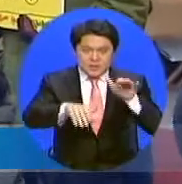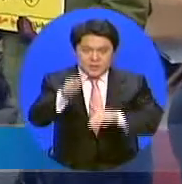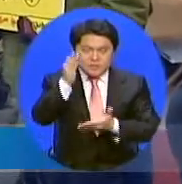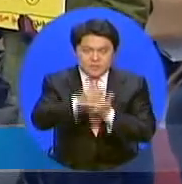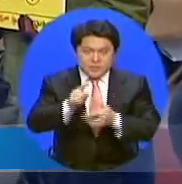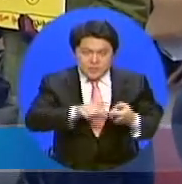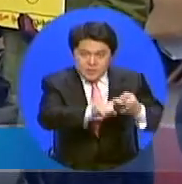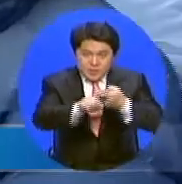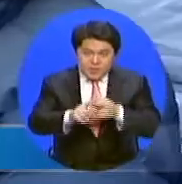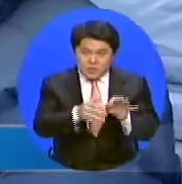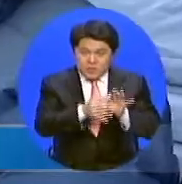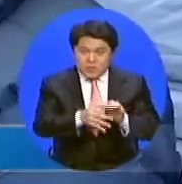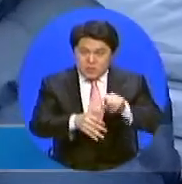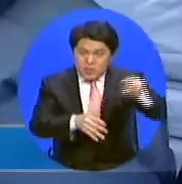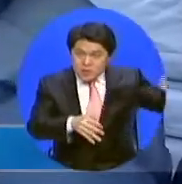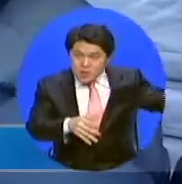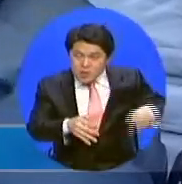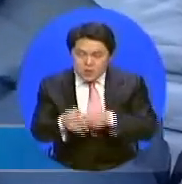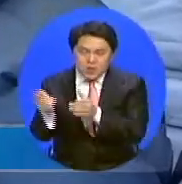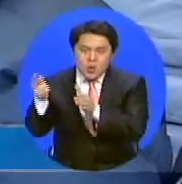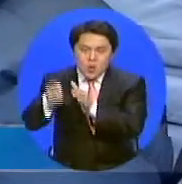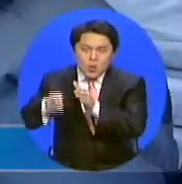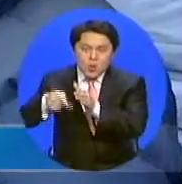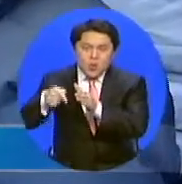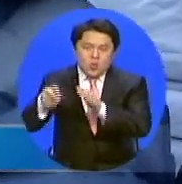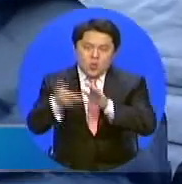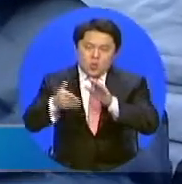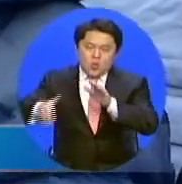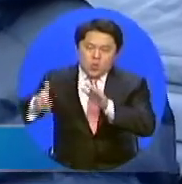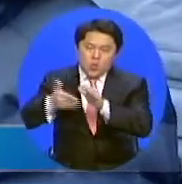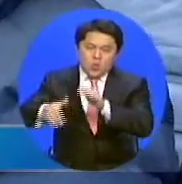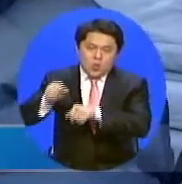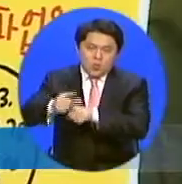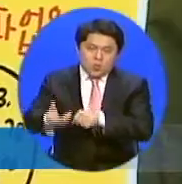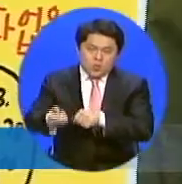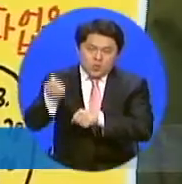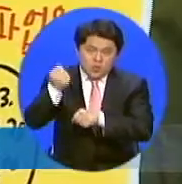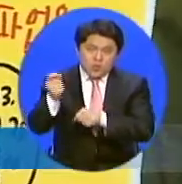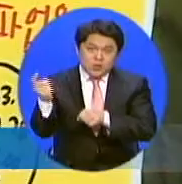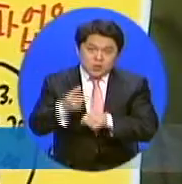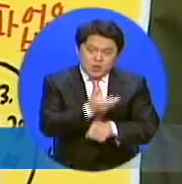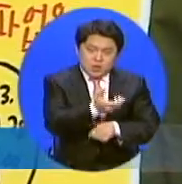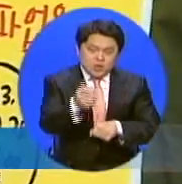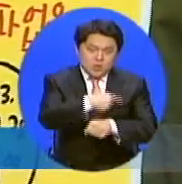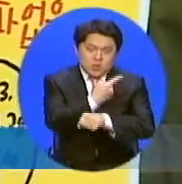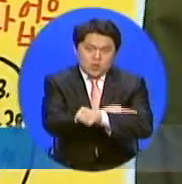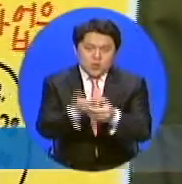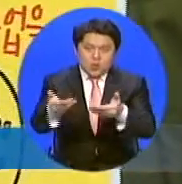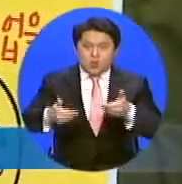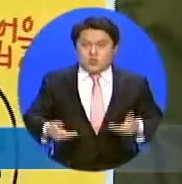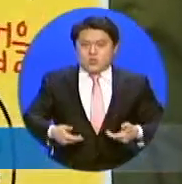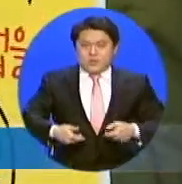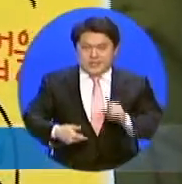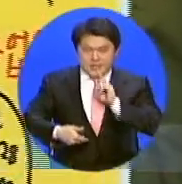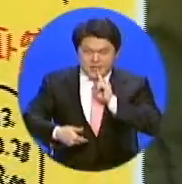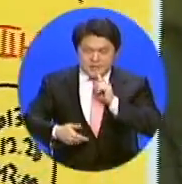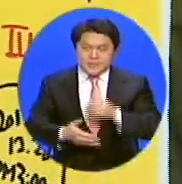연대 등 장애계는 철도가 공공성을 갖고 교통약자의 안전과 이동권을 보장해야 한다고